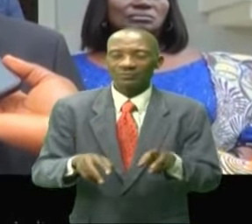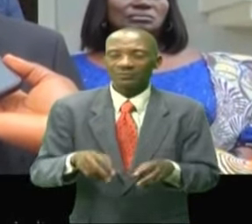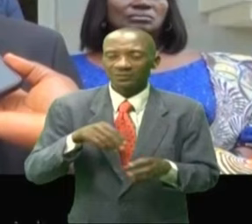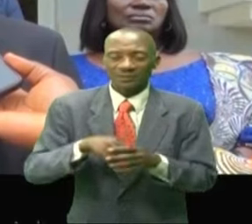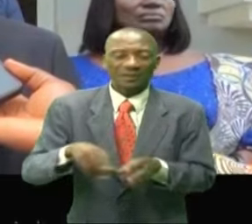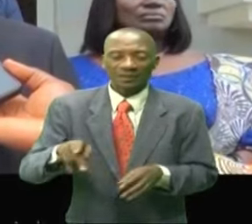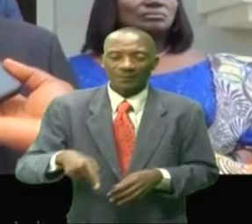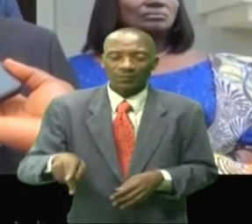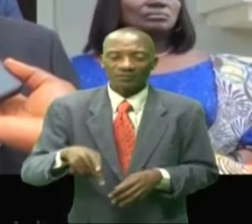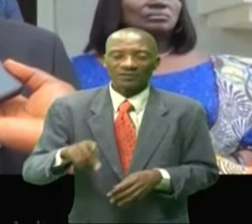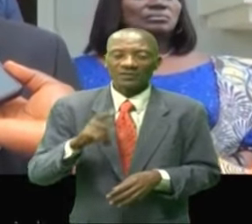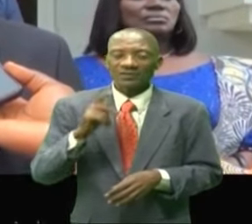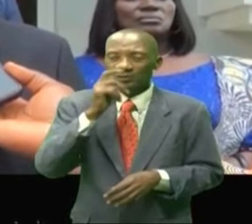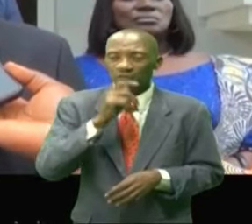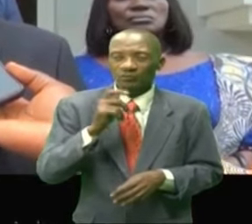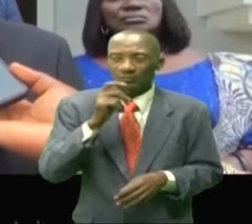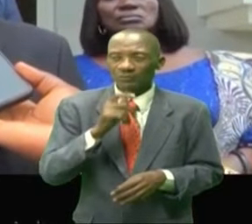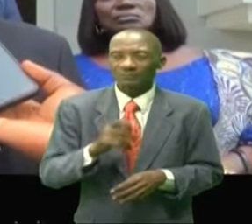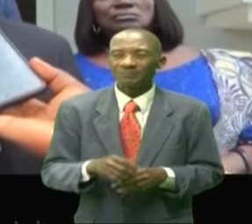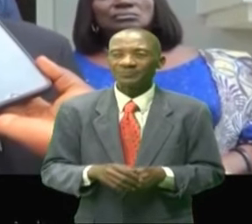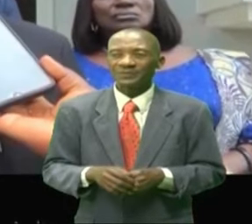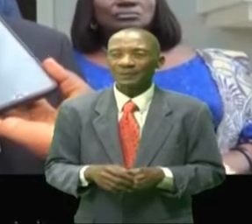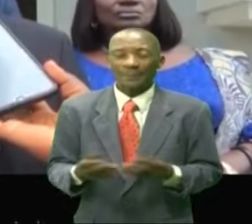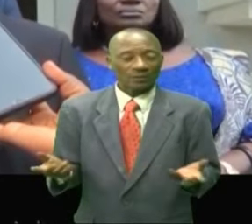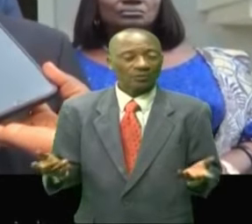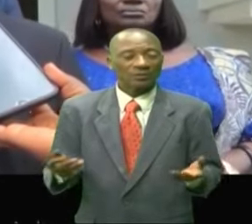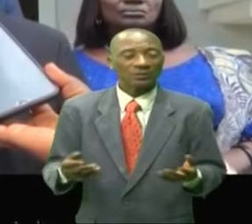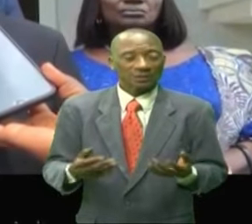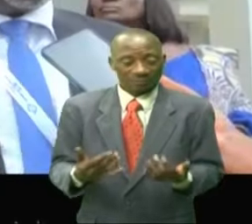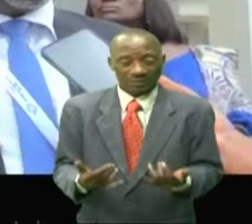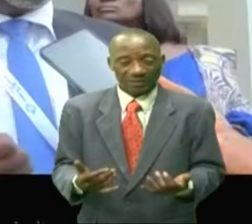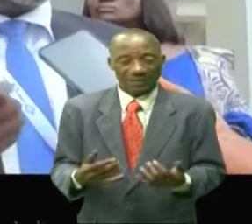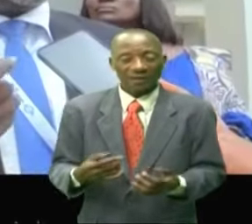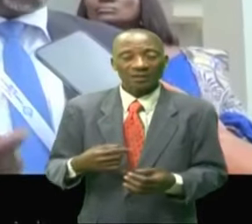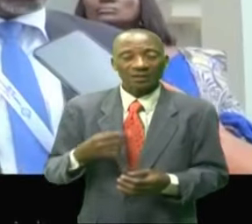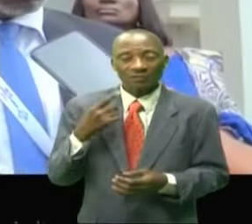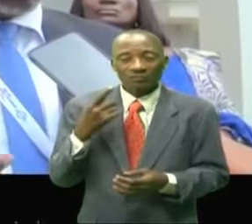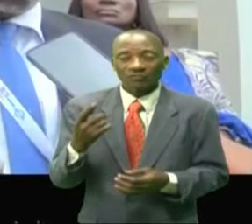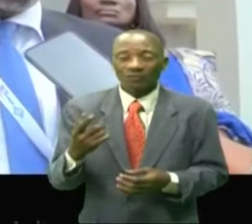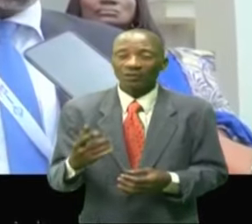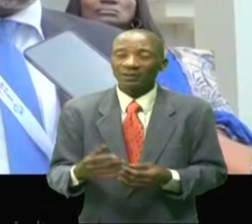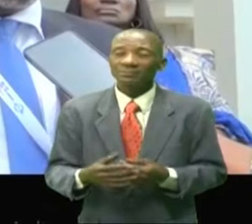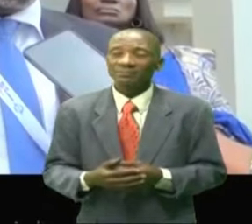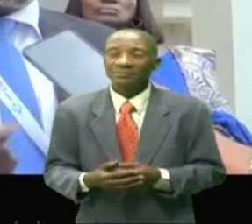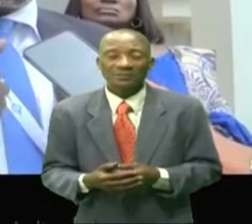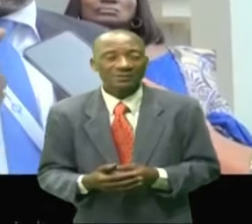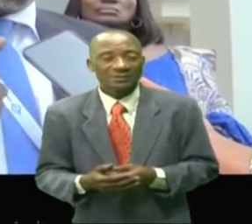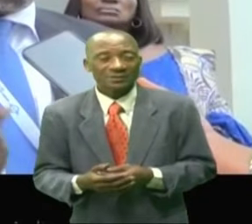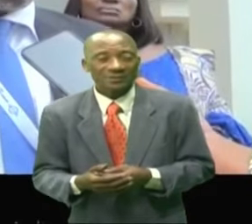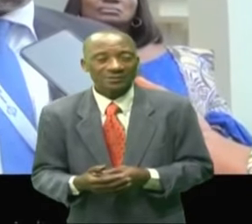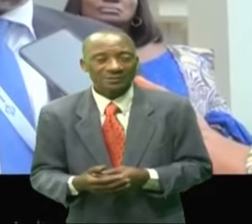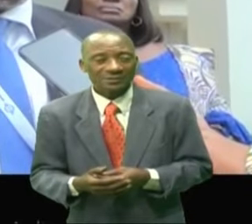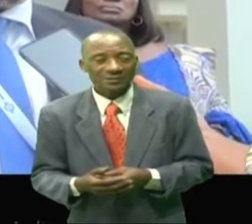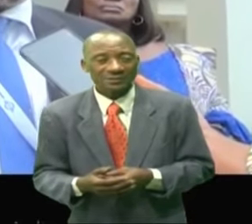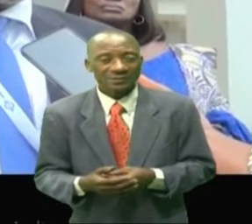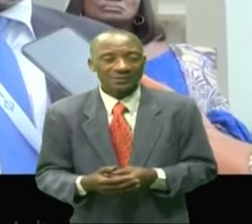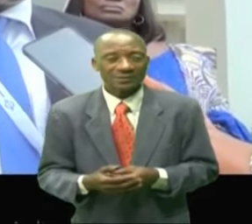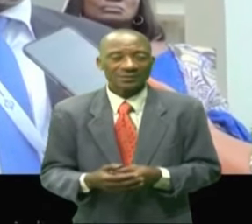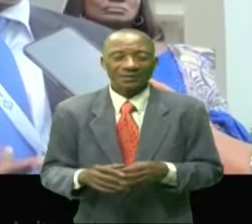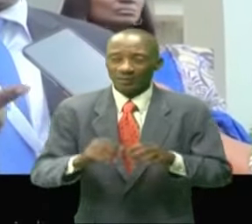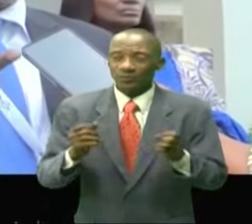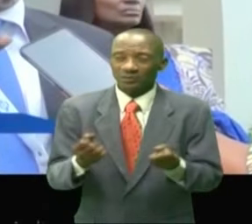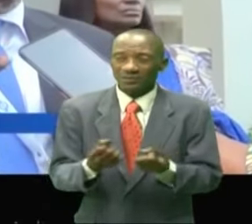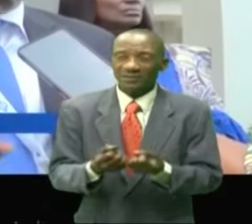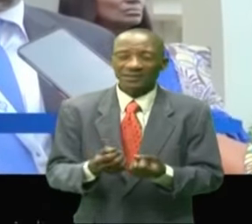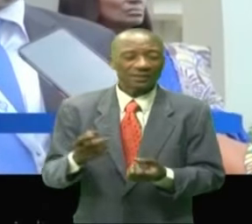présenter qu'aujourd'hui, il existe en RDC une loi relative à l'aviation civile, l'administration, la réglementation technique